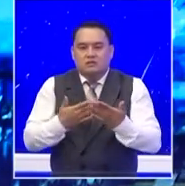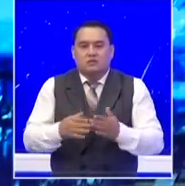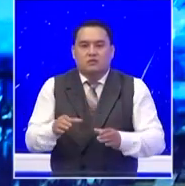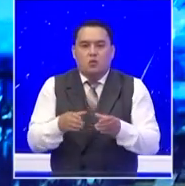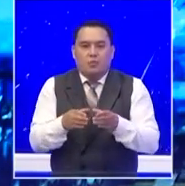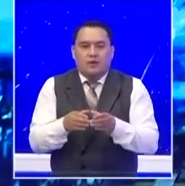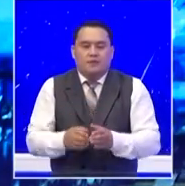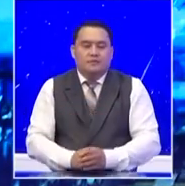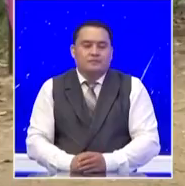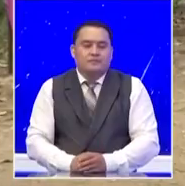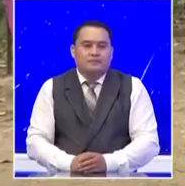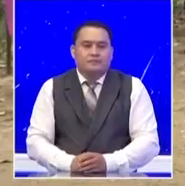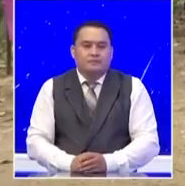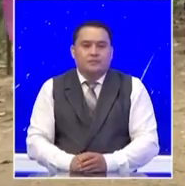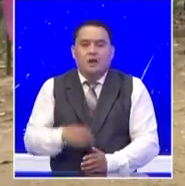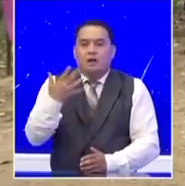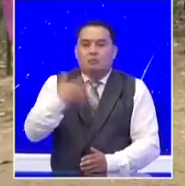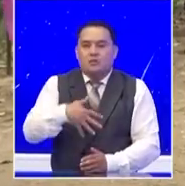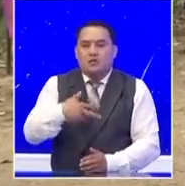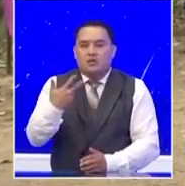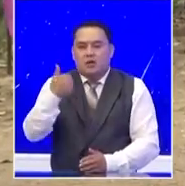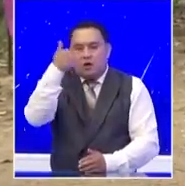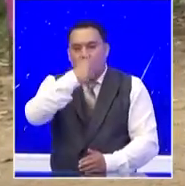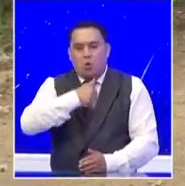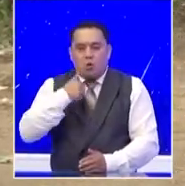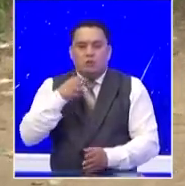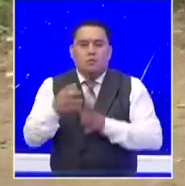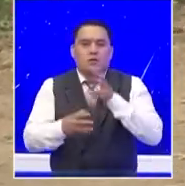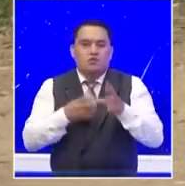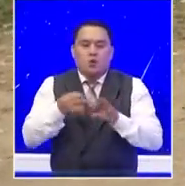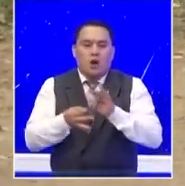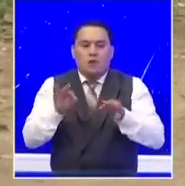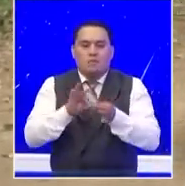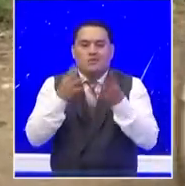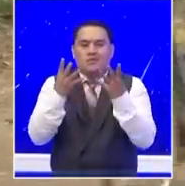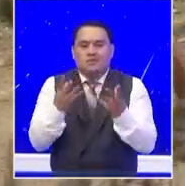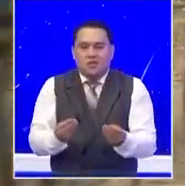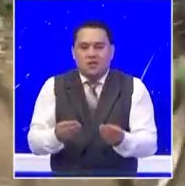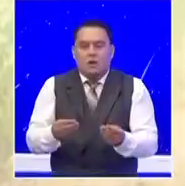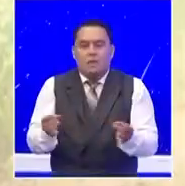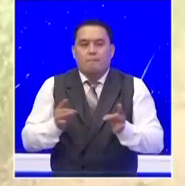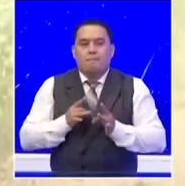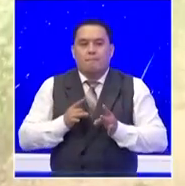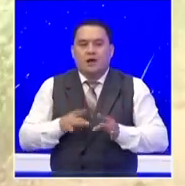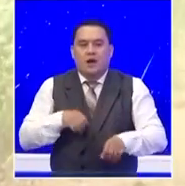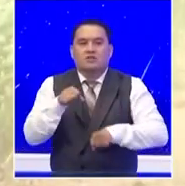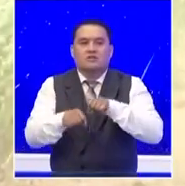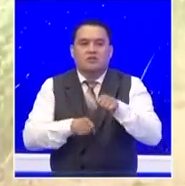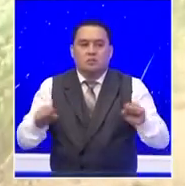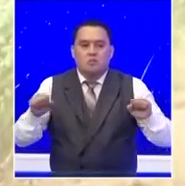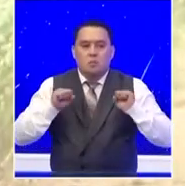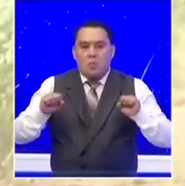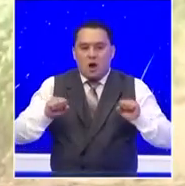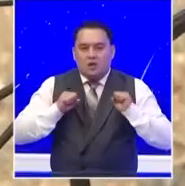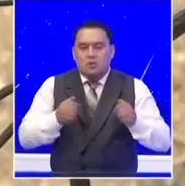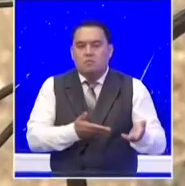групп. 53 года уже как празднуют Международный олимпийский день. В этот знаменательный день принято устраивать массовые забеги, спортивные представления